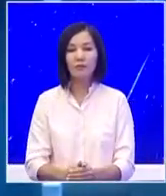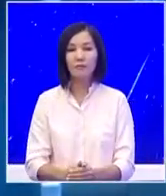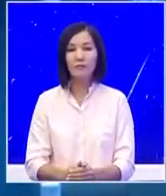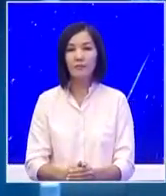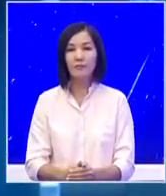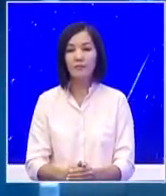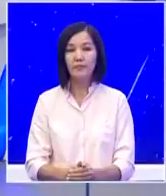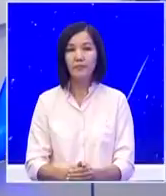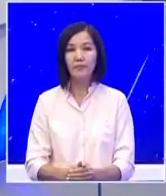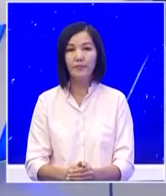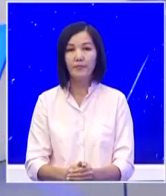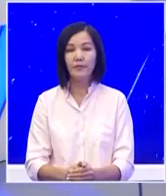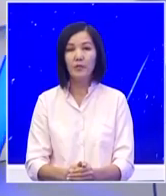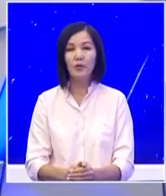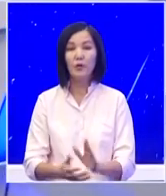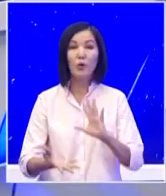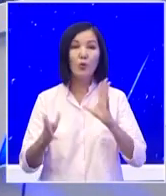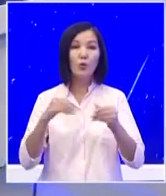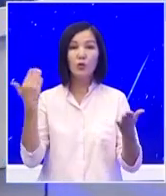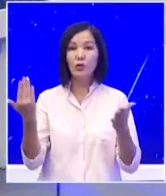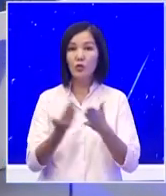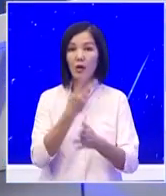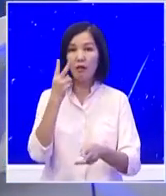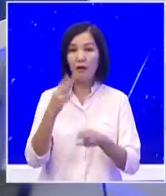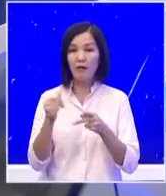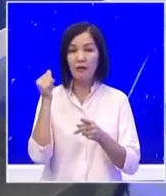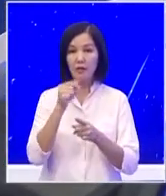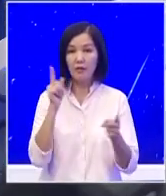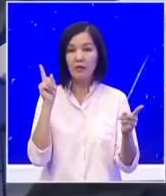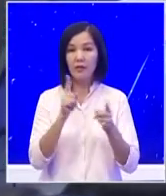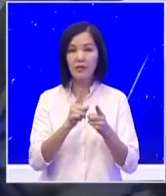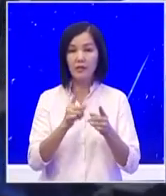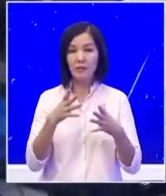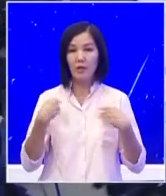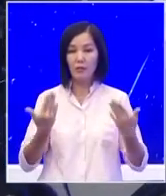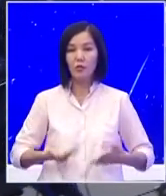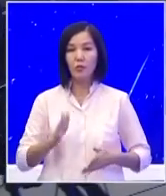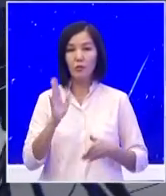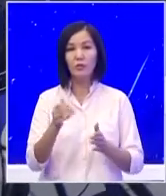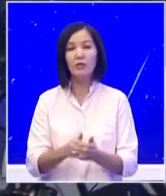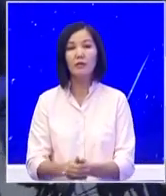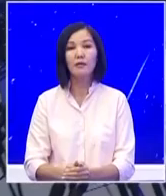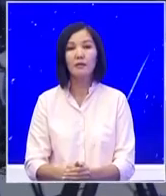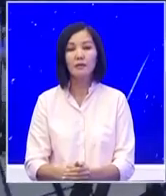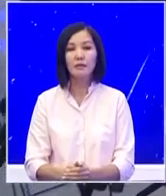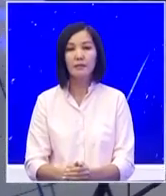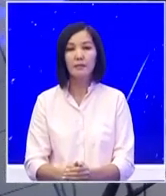телеарнасы. Қымбатты көрермен, бүгінге арналған ақпараттар легі осындай. Амандықта жүздескенше.